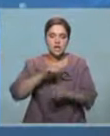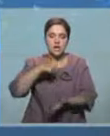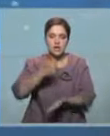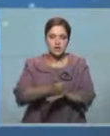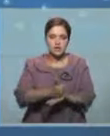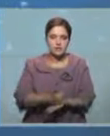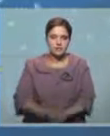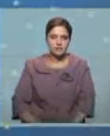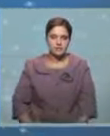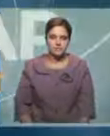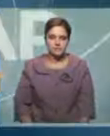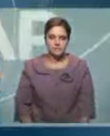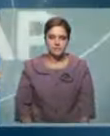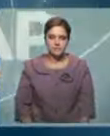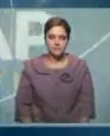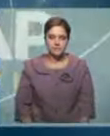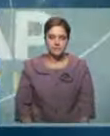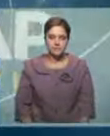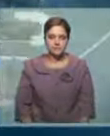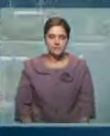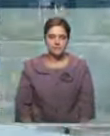выпуске.